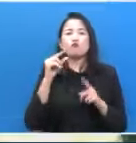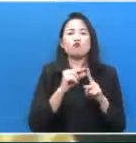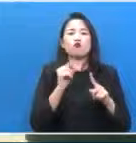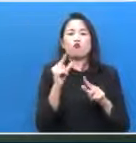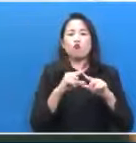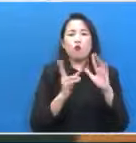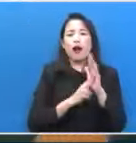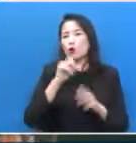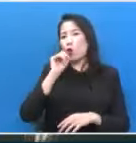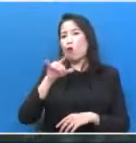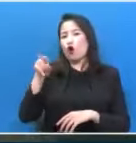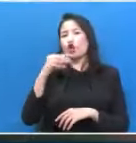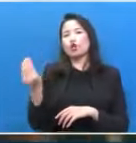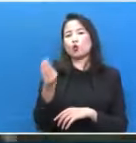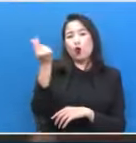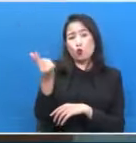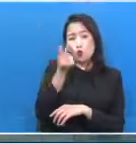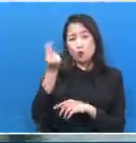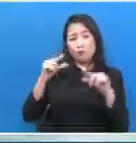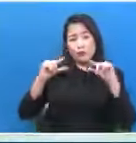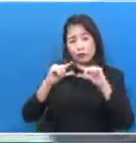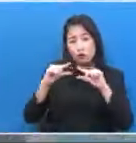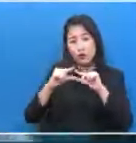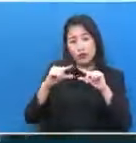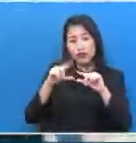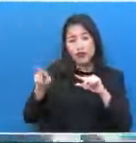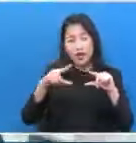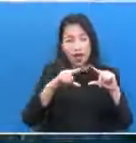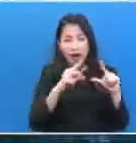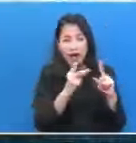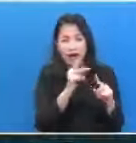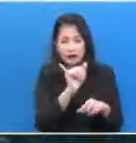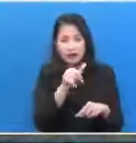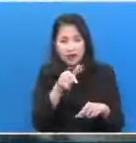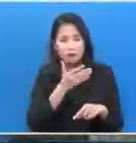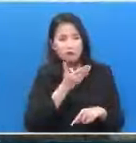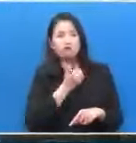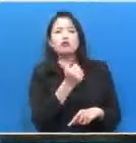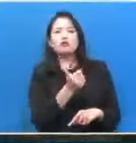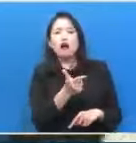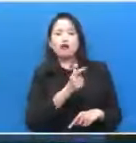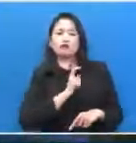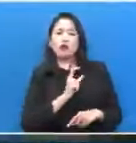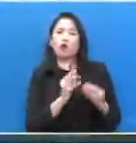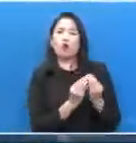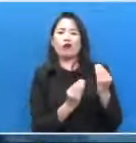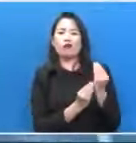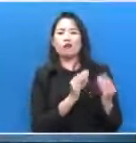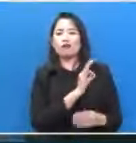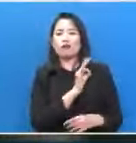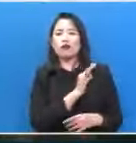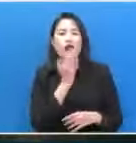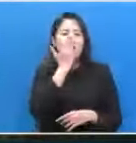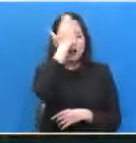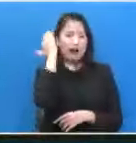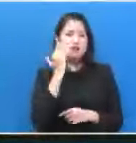Partai Demokrat Agus Harimurti Yudhoyono masuk radar sebagai bakal cawapres mendampingi Ganjar Pranowo di Pilpres.